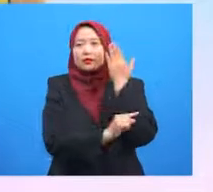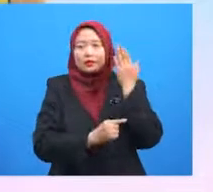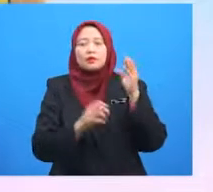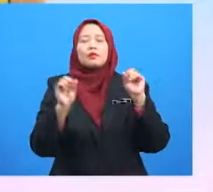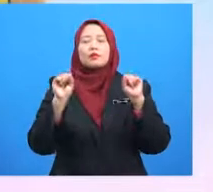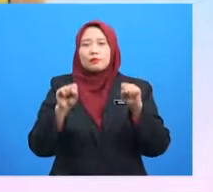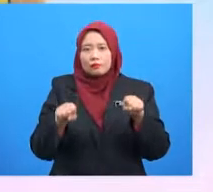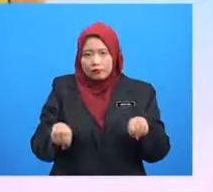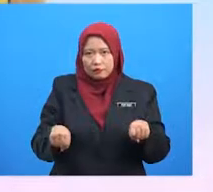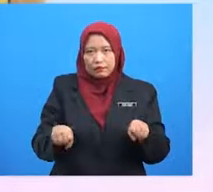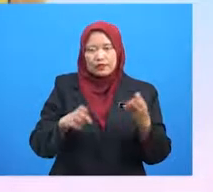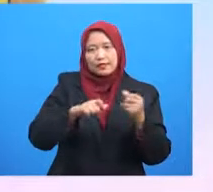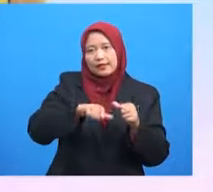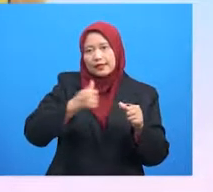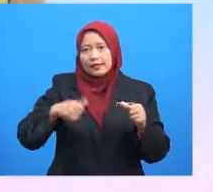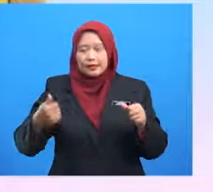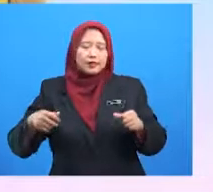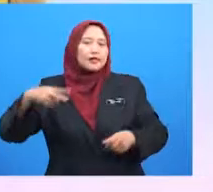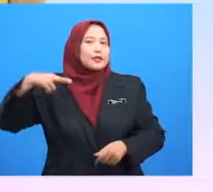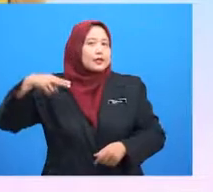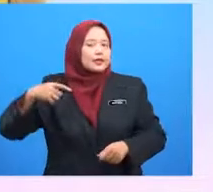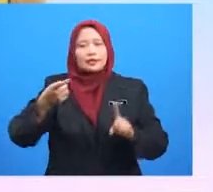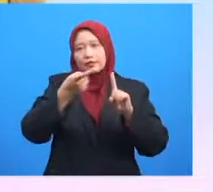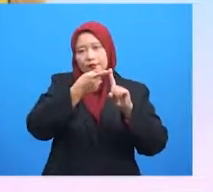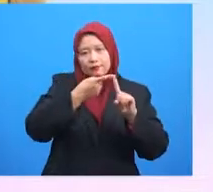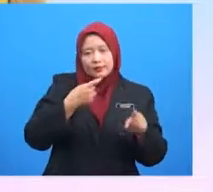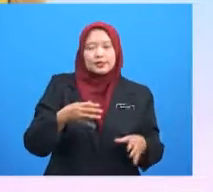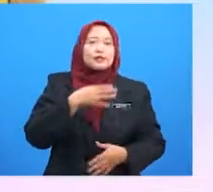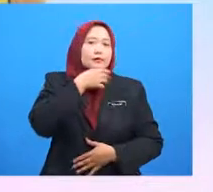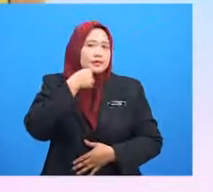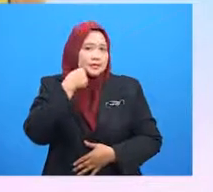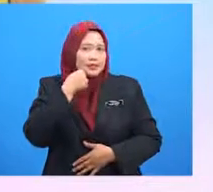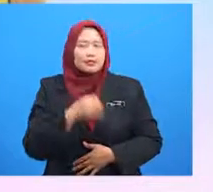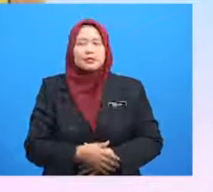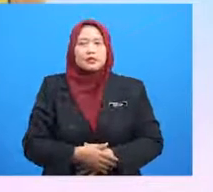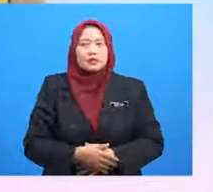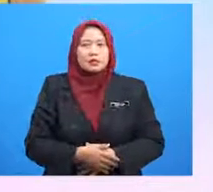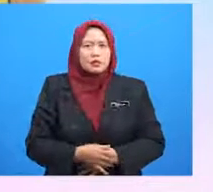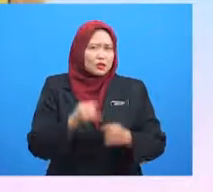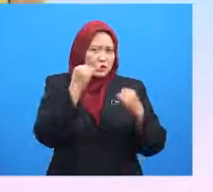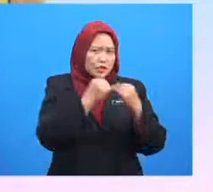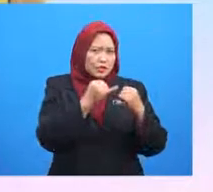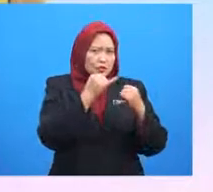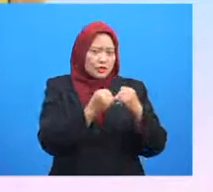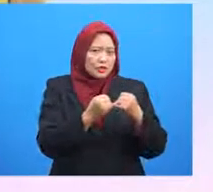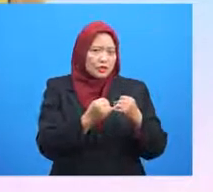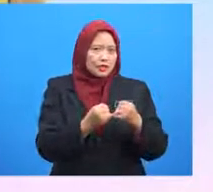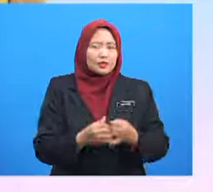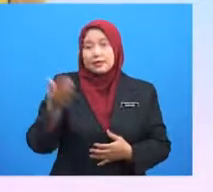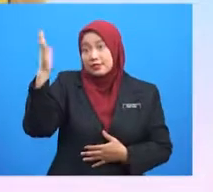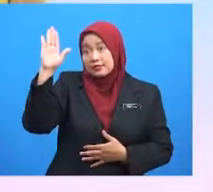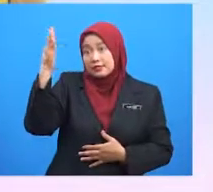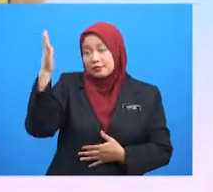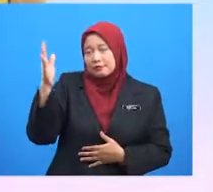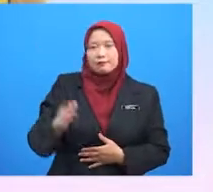kaki kita daripada basah. Dan akhir sekali, cermin kaca pada kereta dapat